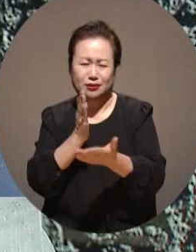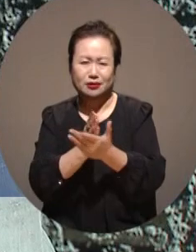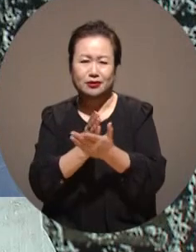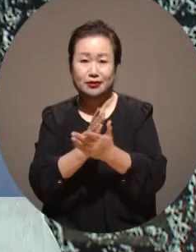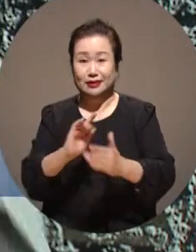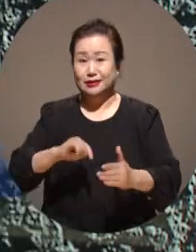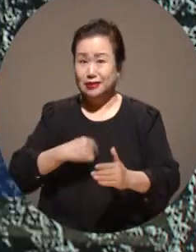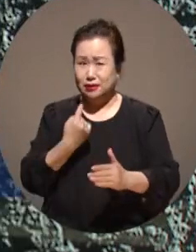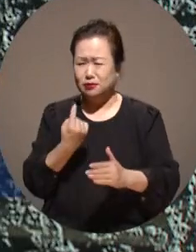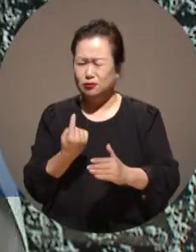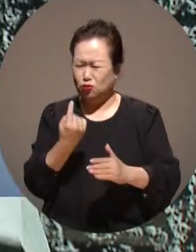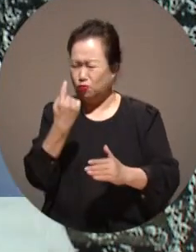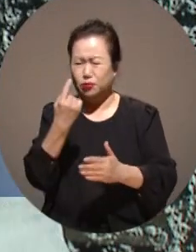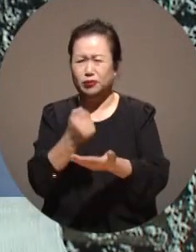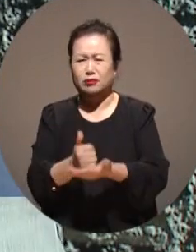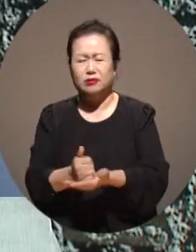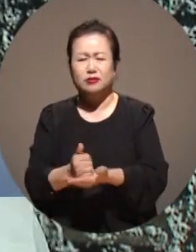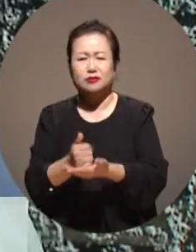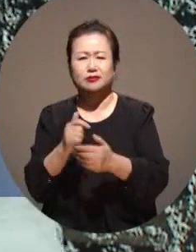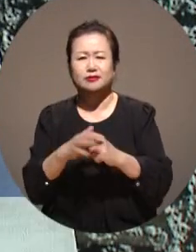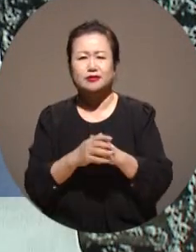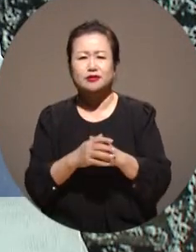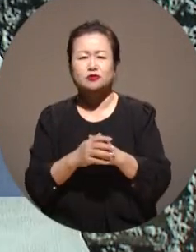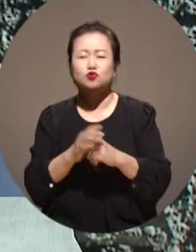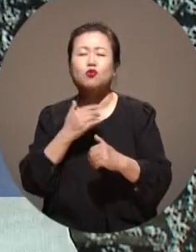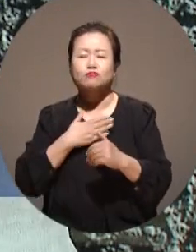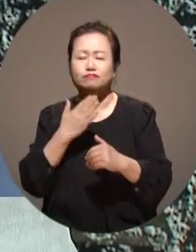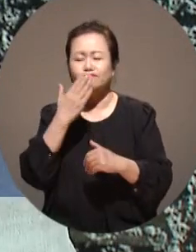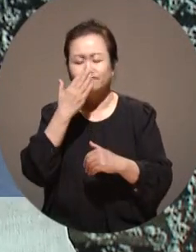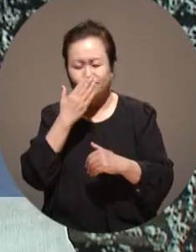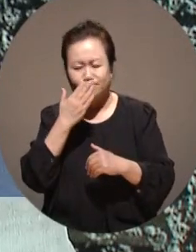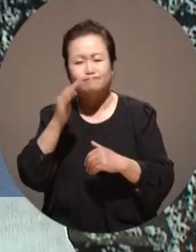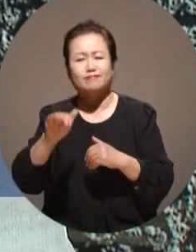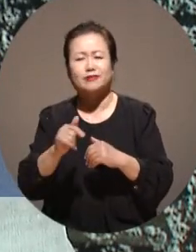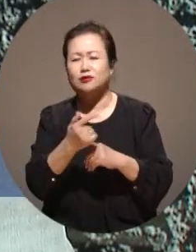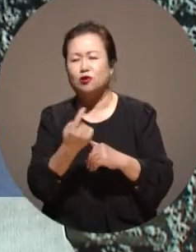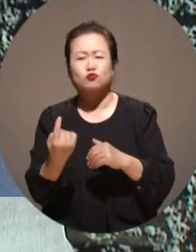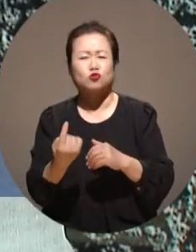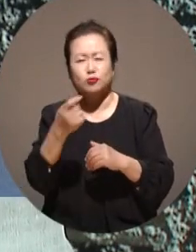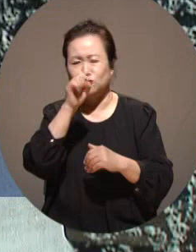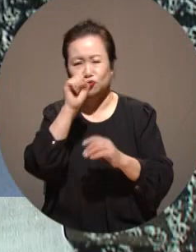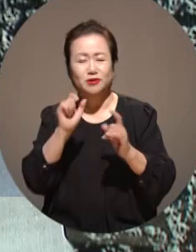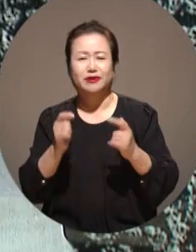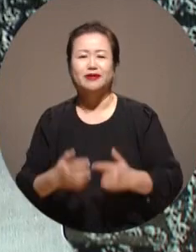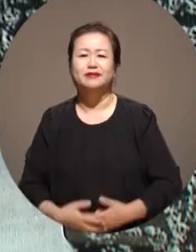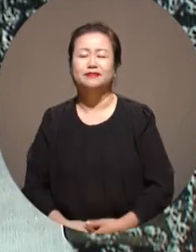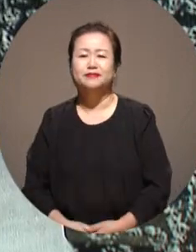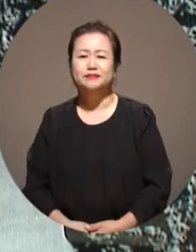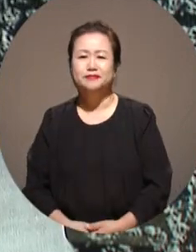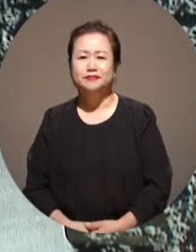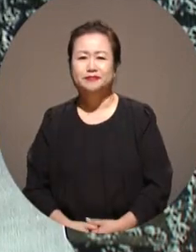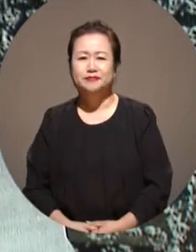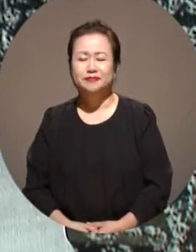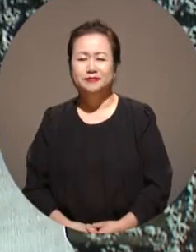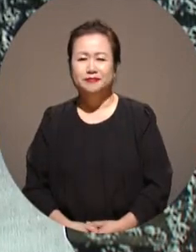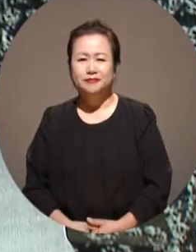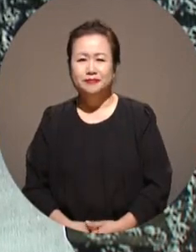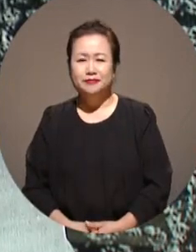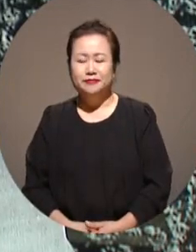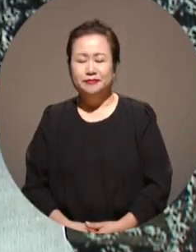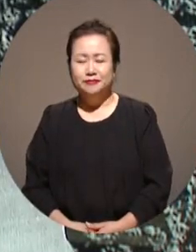자기를 너무 높이는 거라 자기를 좀 낮춰도 되는데 자기를 너무 높이는 거는 MBC 뉴스